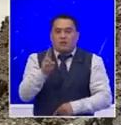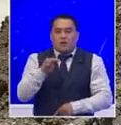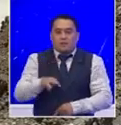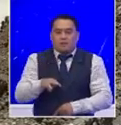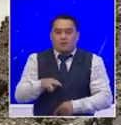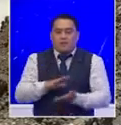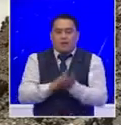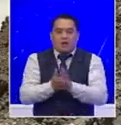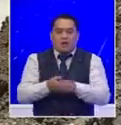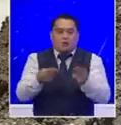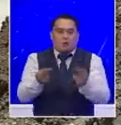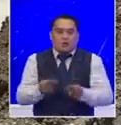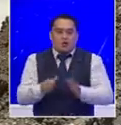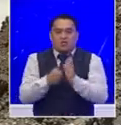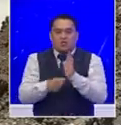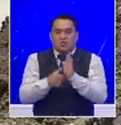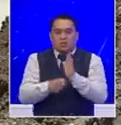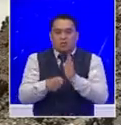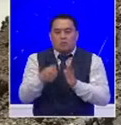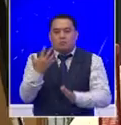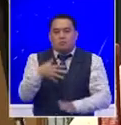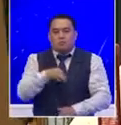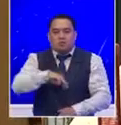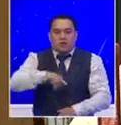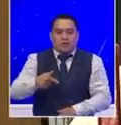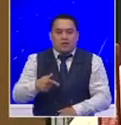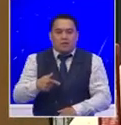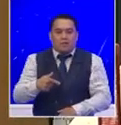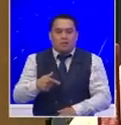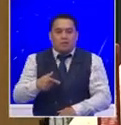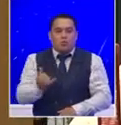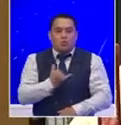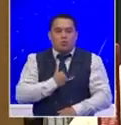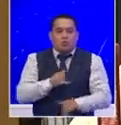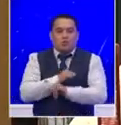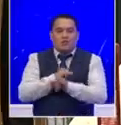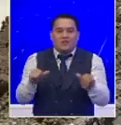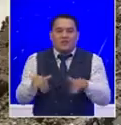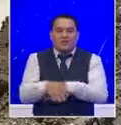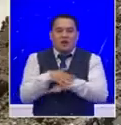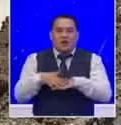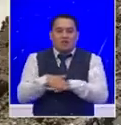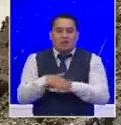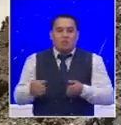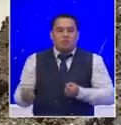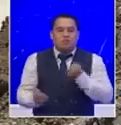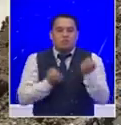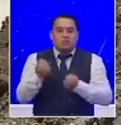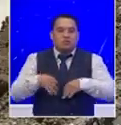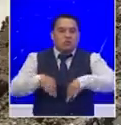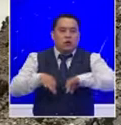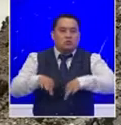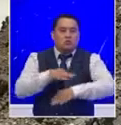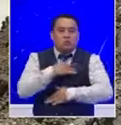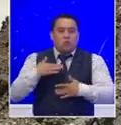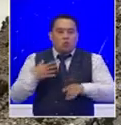Согласно договору выделена сумма 650 миллионов тенге составляет. У нас растет население и машины тоже очень много стало.